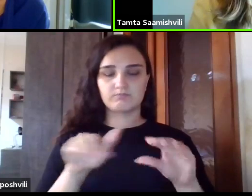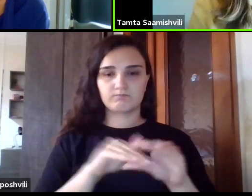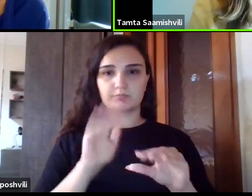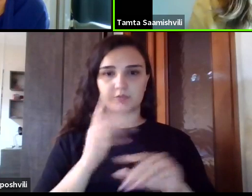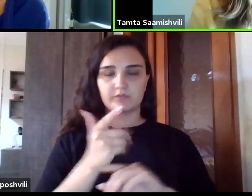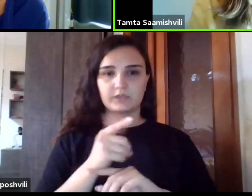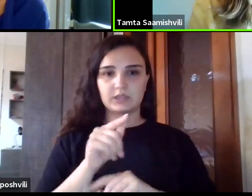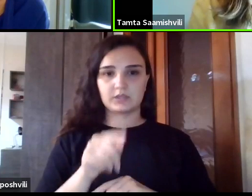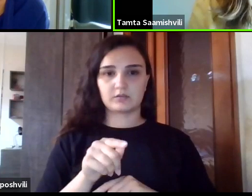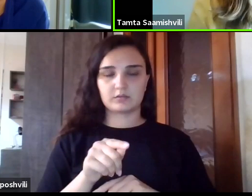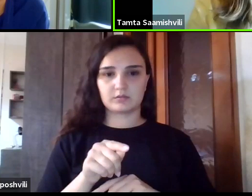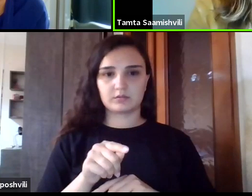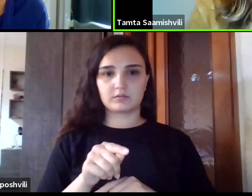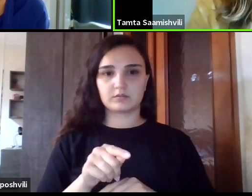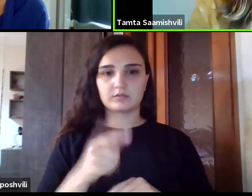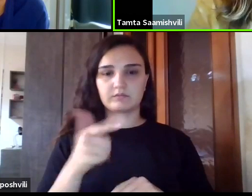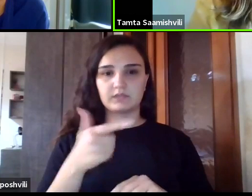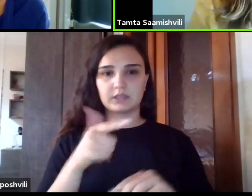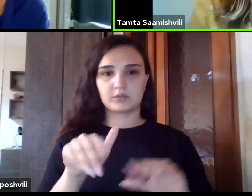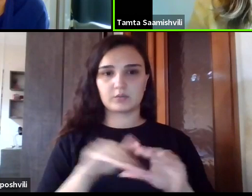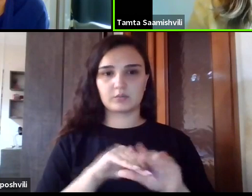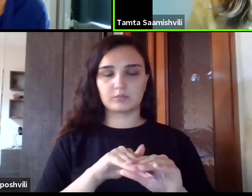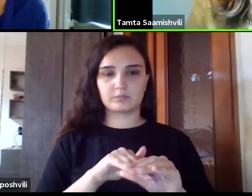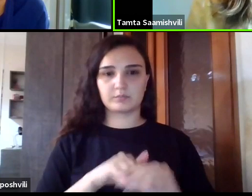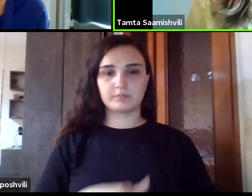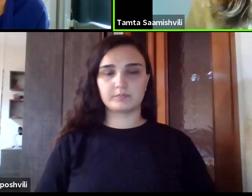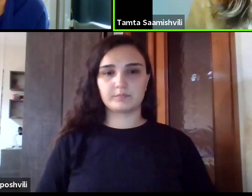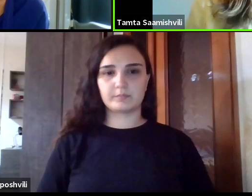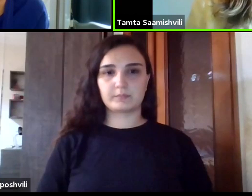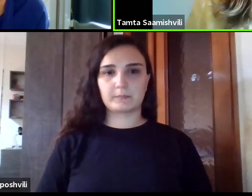აი ვიდეო ფეკაში, ესე დავარქვით პრინციპში, ხო?